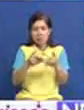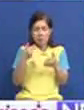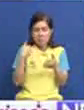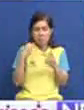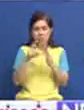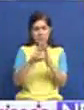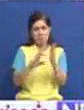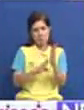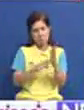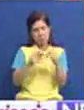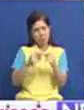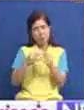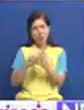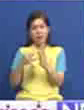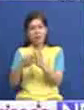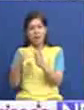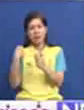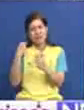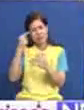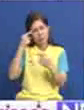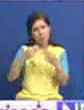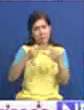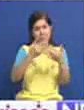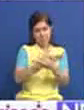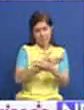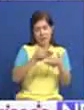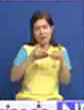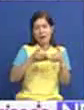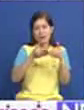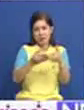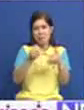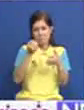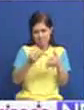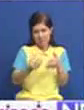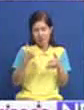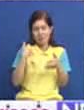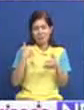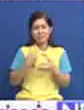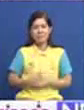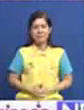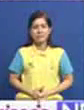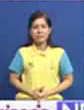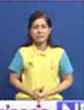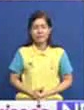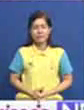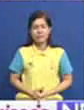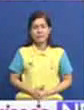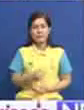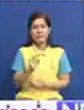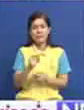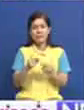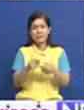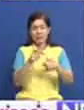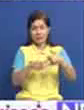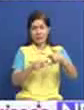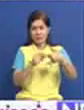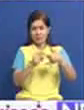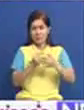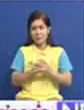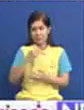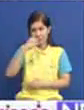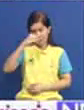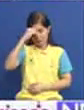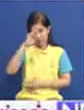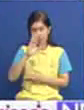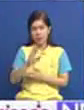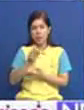ประชาชนส่วนใหญ่จึงเลือกใช้การสัญจรทางน้ำในคลองแสนแสบมากยิ่งขึ้นแสงระวีสันเตะนักศึกษาม